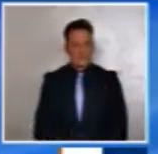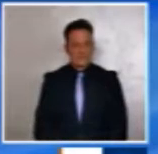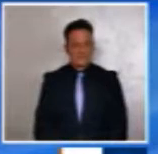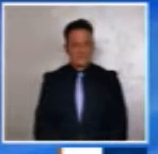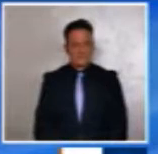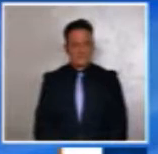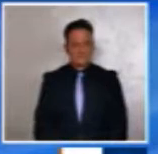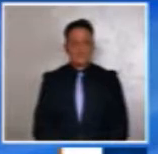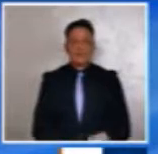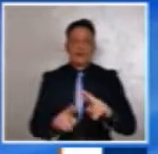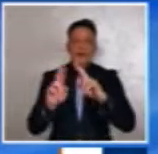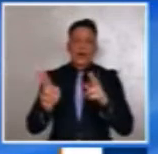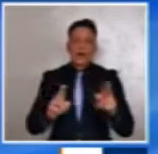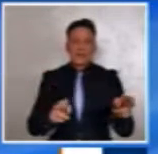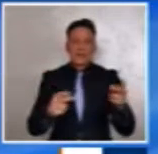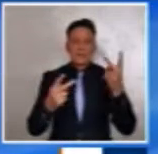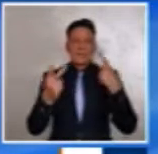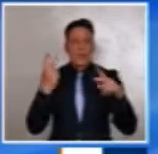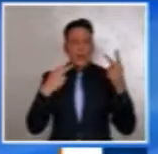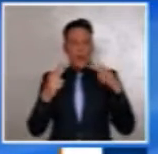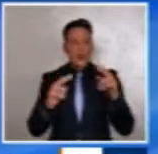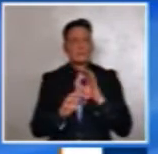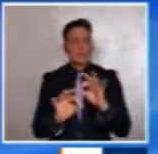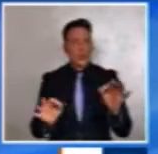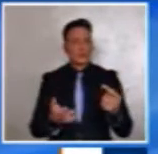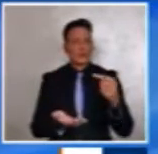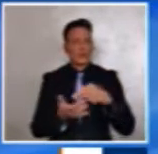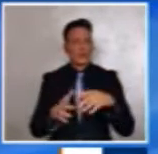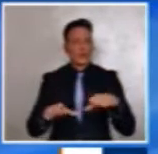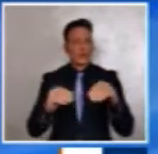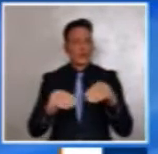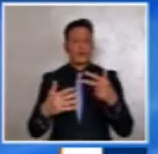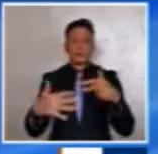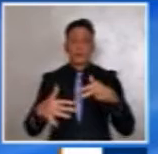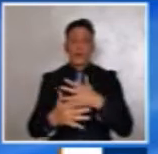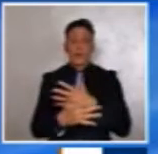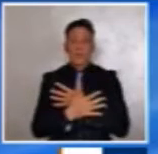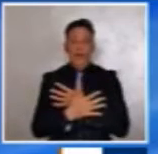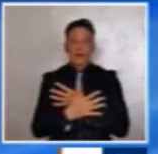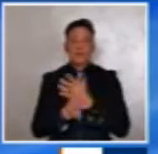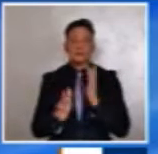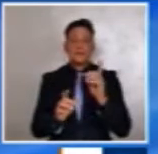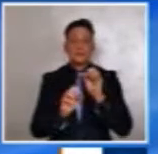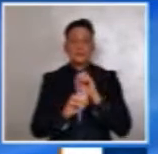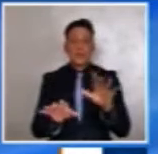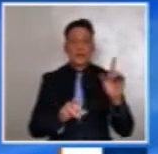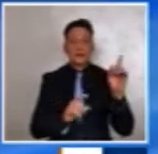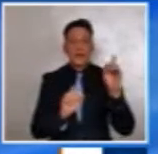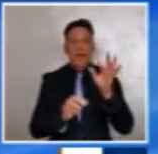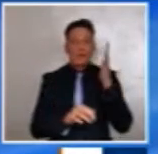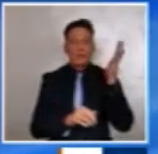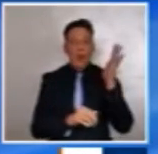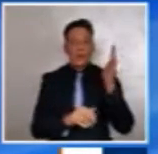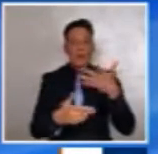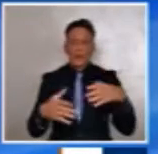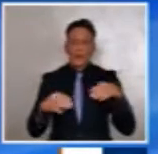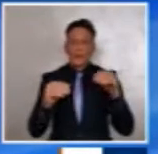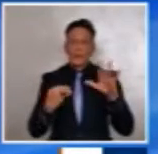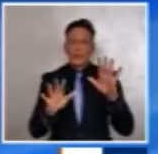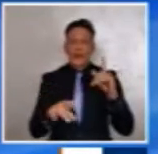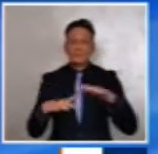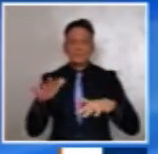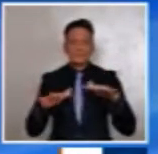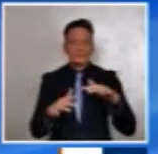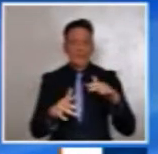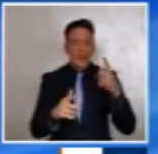Negozianti e parrucchieri sono pronti a ripartire dal 18 maggio, salvo sorprese si ricomincia, ma l'incertezza sulle linee guida non